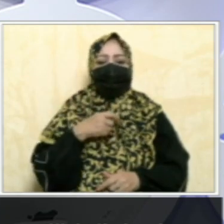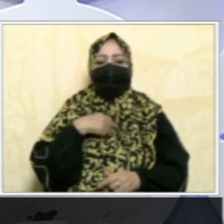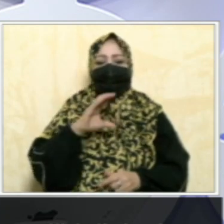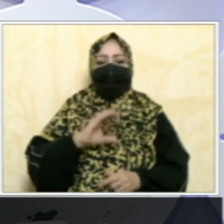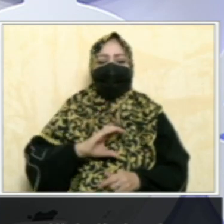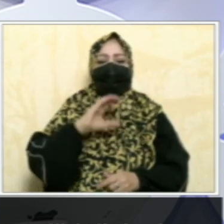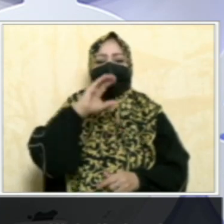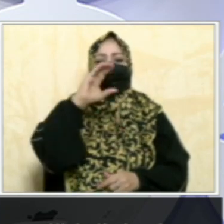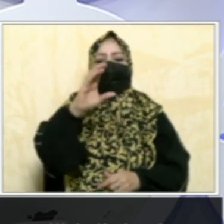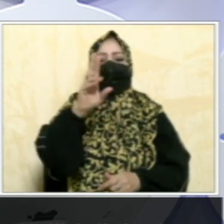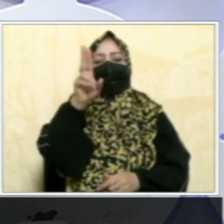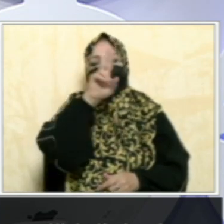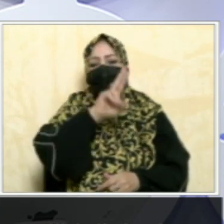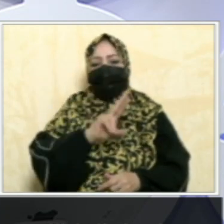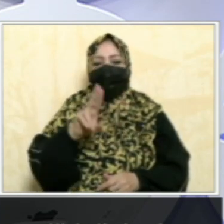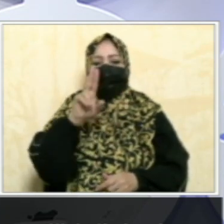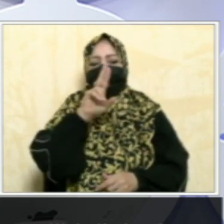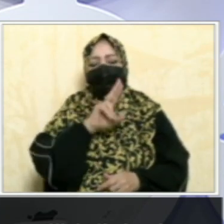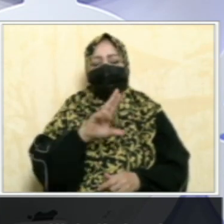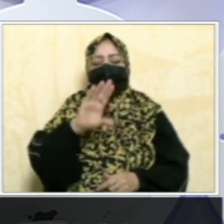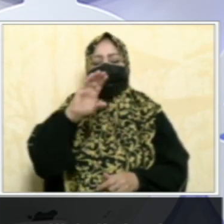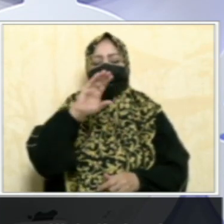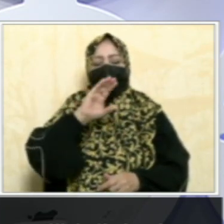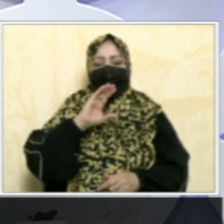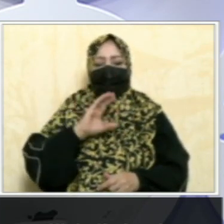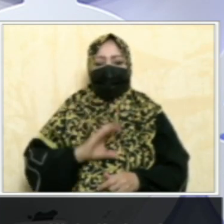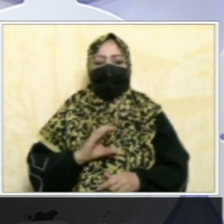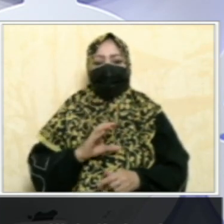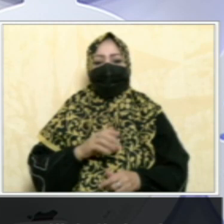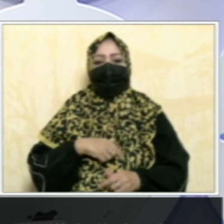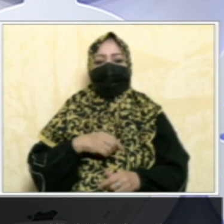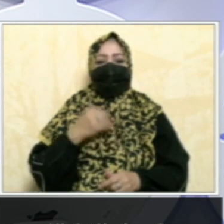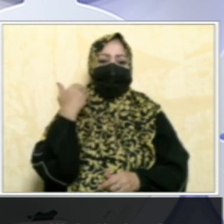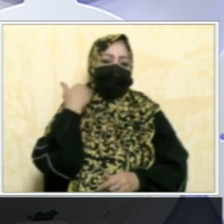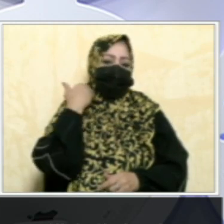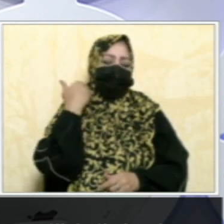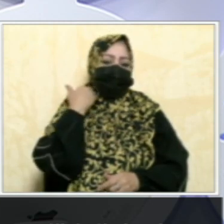ترد إلينا عبر أرقام هواتف البرنامج